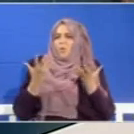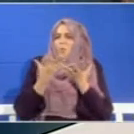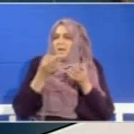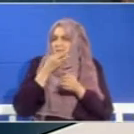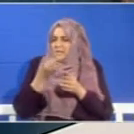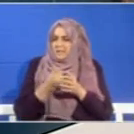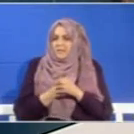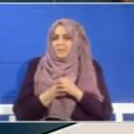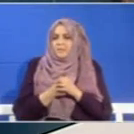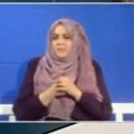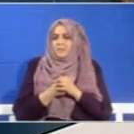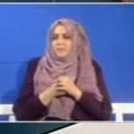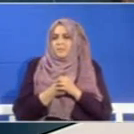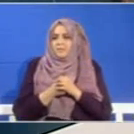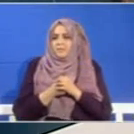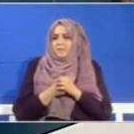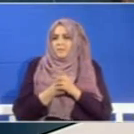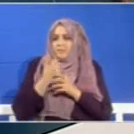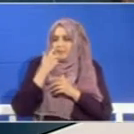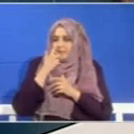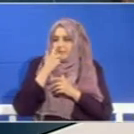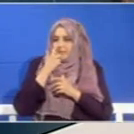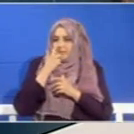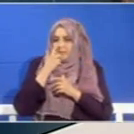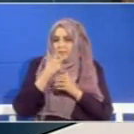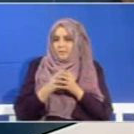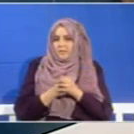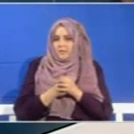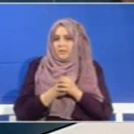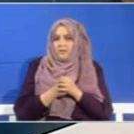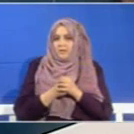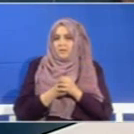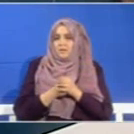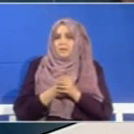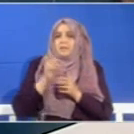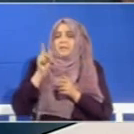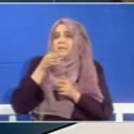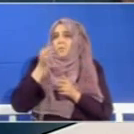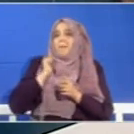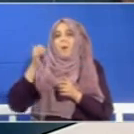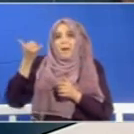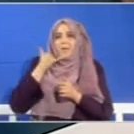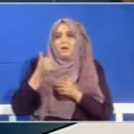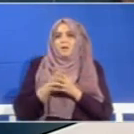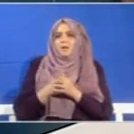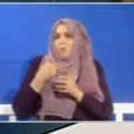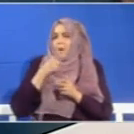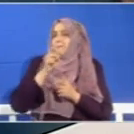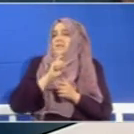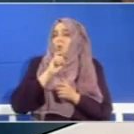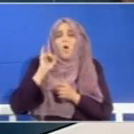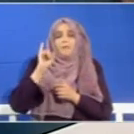هذاك ولا انا نهضر انا وياه وهي عيطت ماما. ولا قال لي كي عيطتي تاع داركم قلتي لهم؟ قلت له انا ما قلت